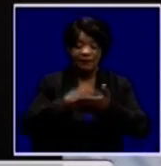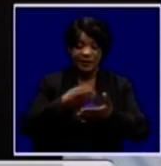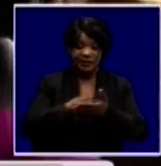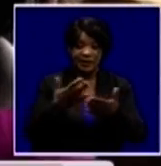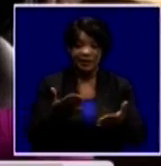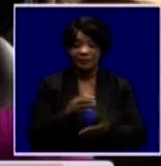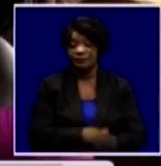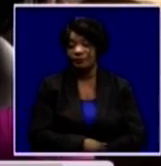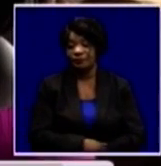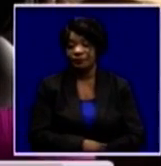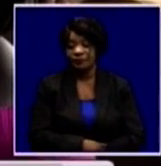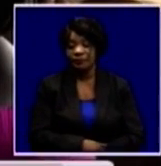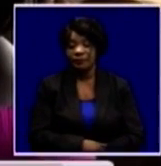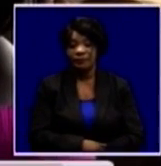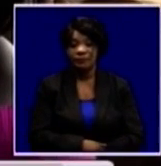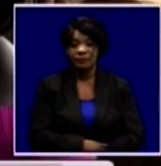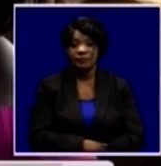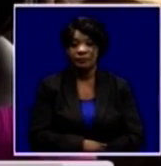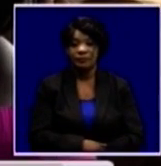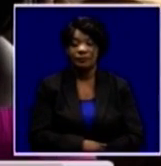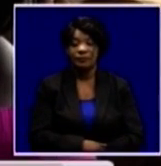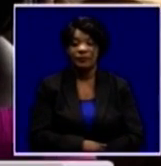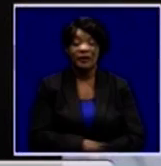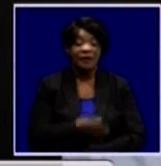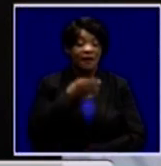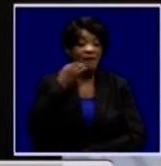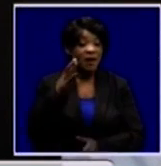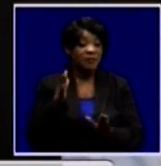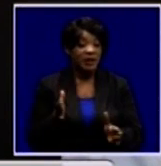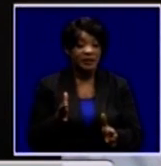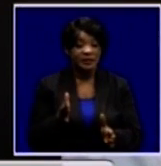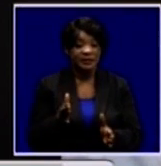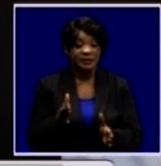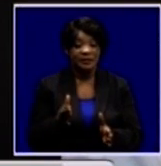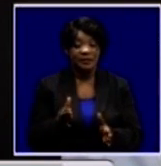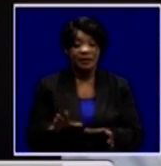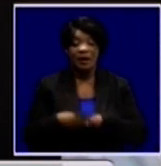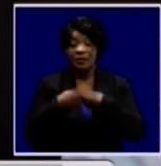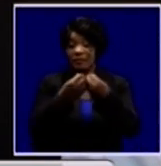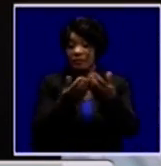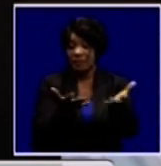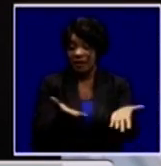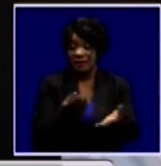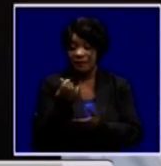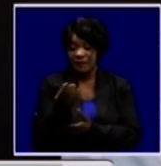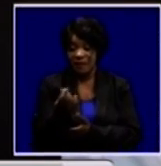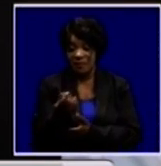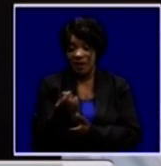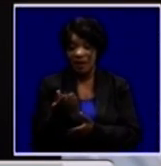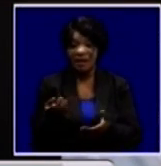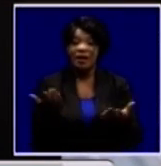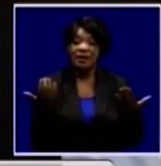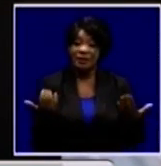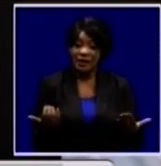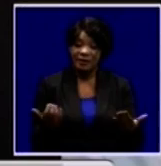year farmer sayembegeza kuti boma ikendalama pakuti atenge fertilizer.